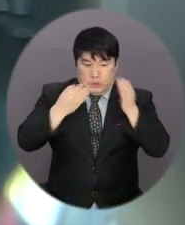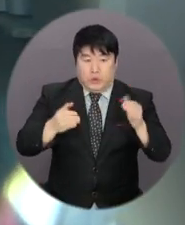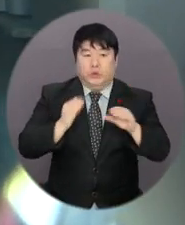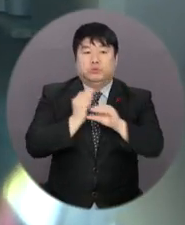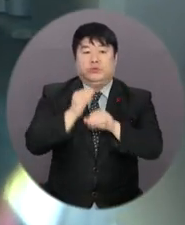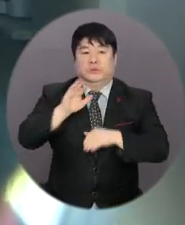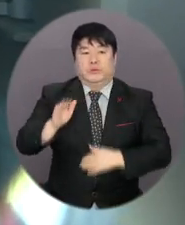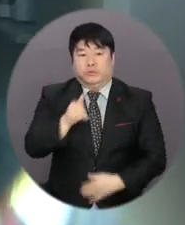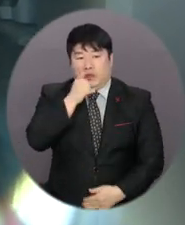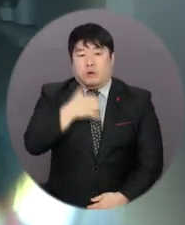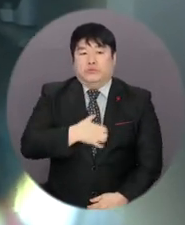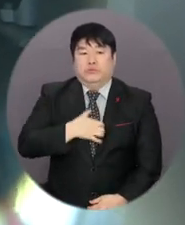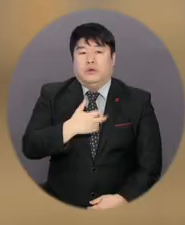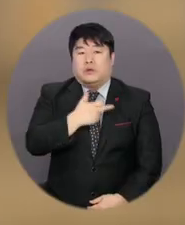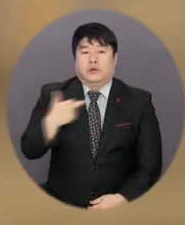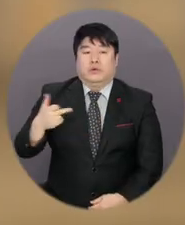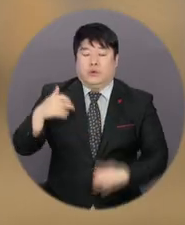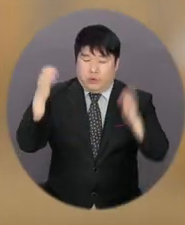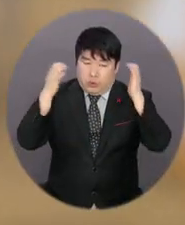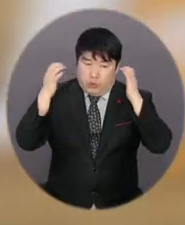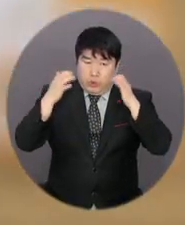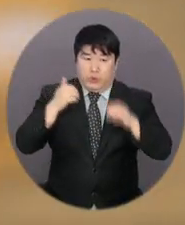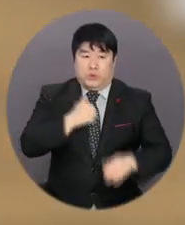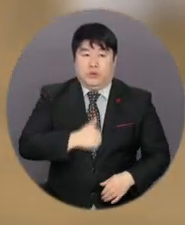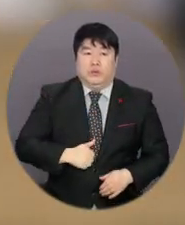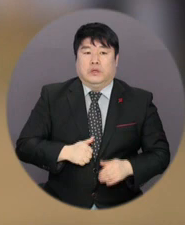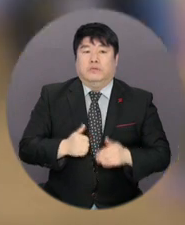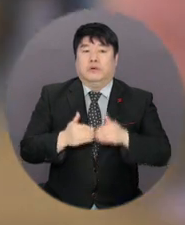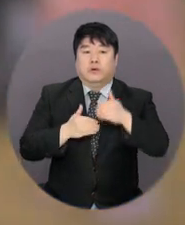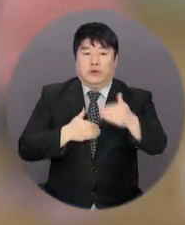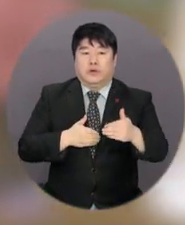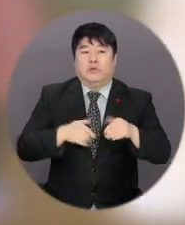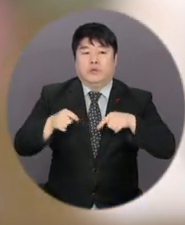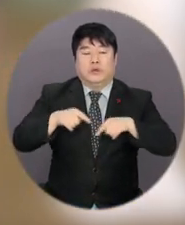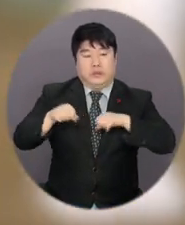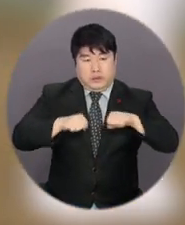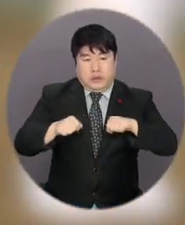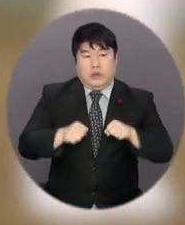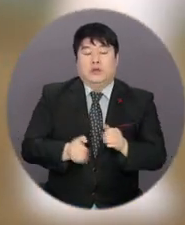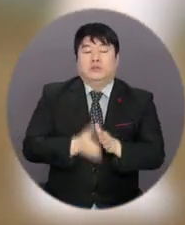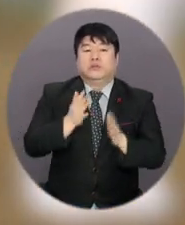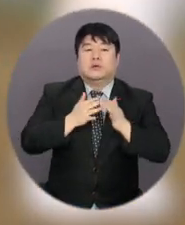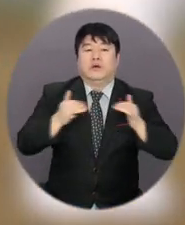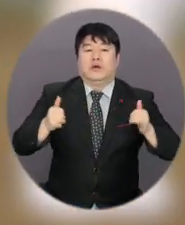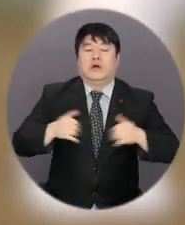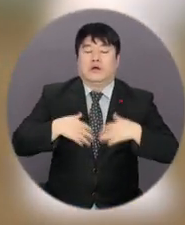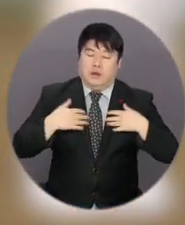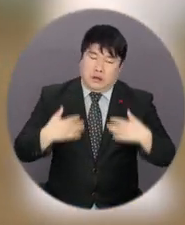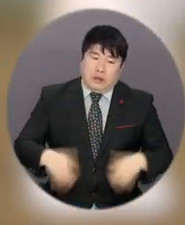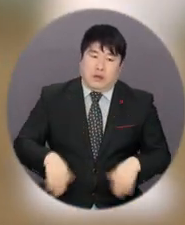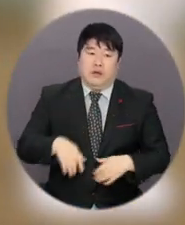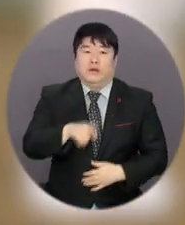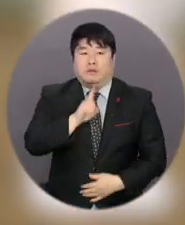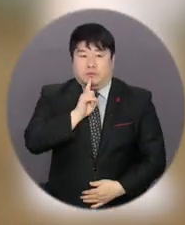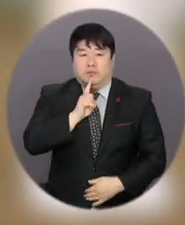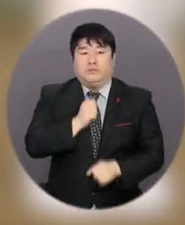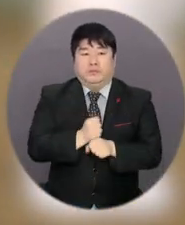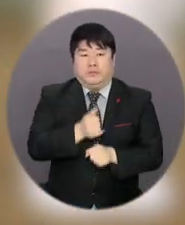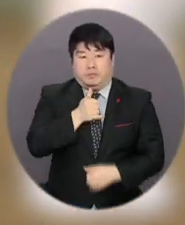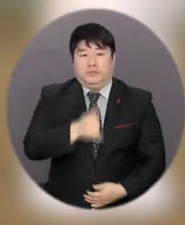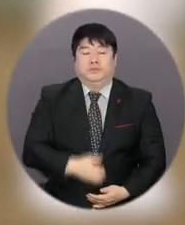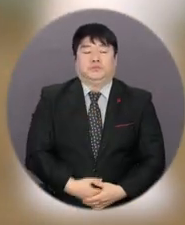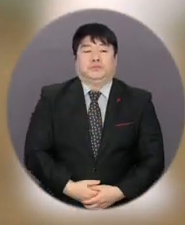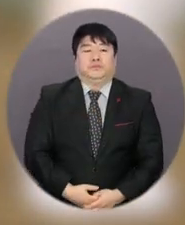있다는 우려가 커지면서 고통을 감수하며 거리 두기를 실천하고 있는 시민들을 허탈하게 하고 있습니다. MBC 뉴스